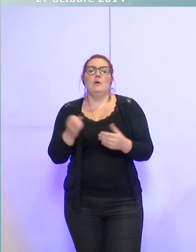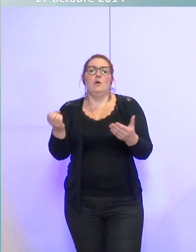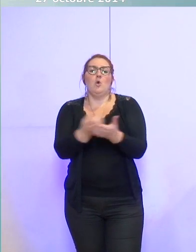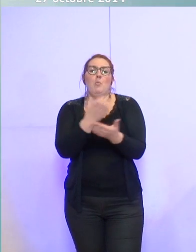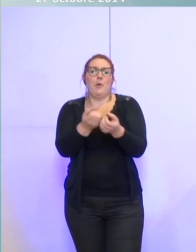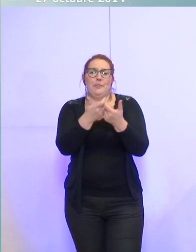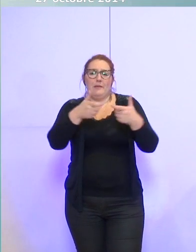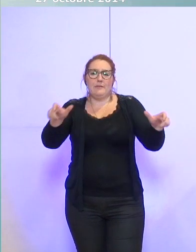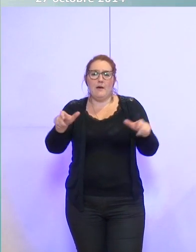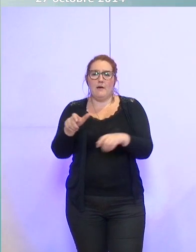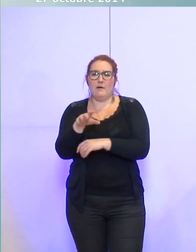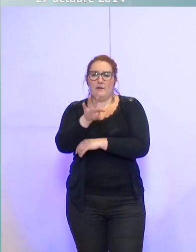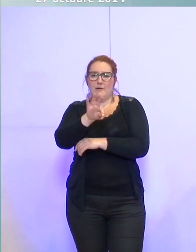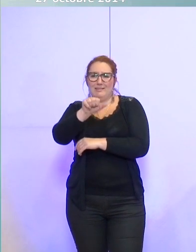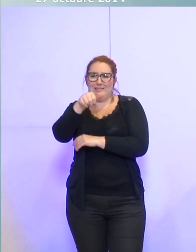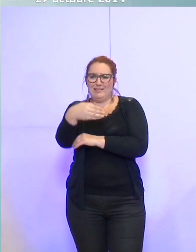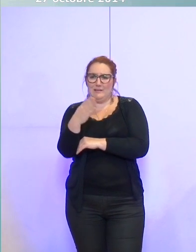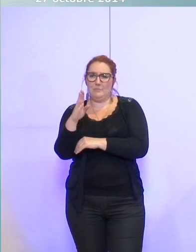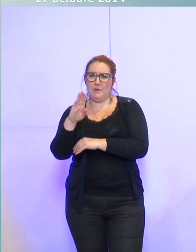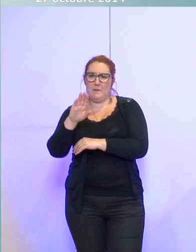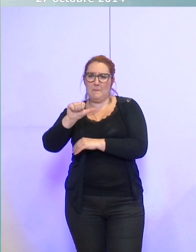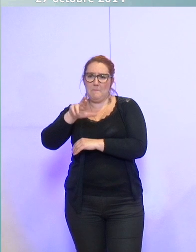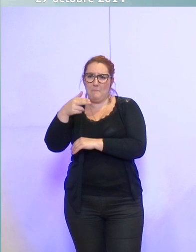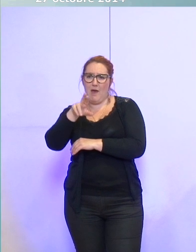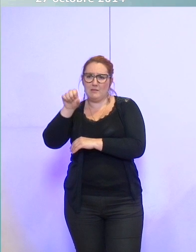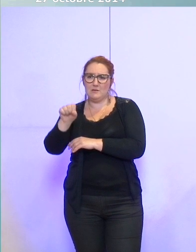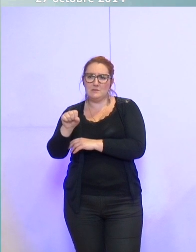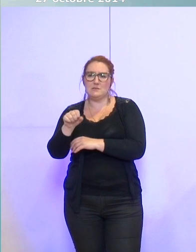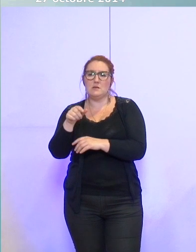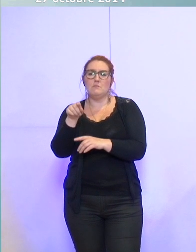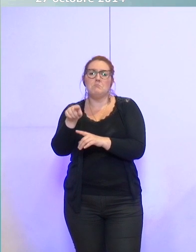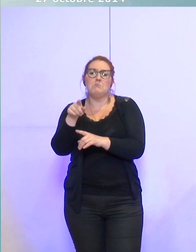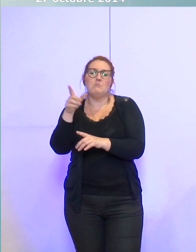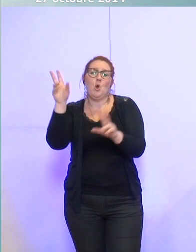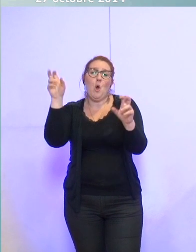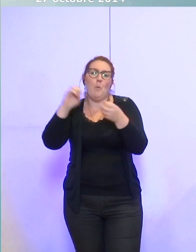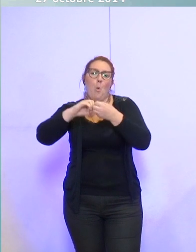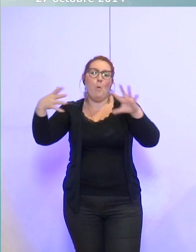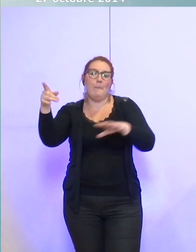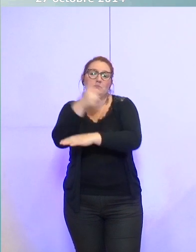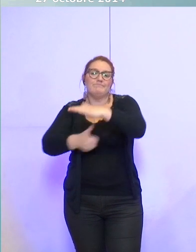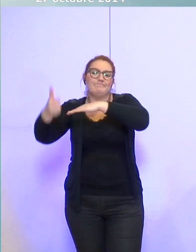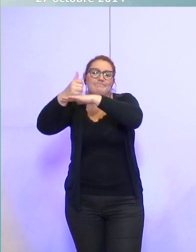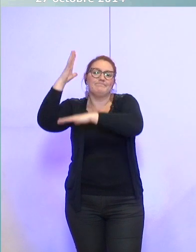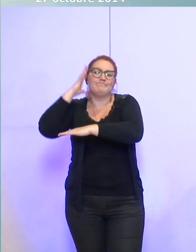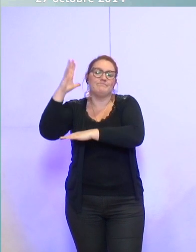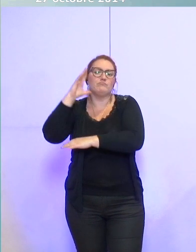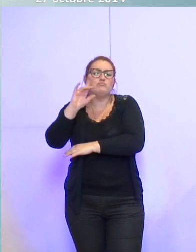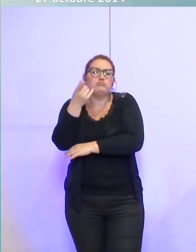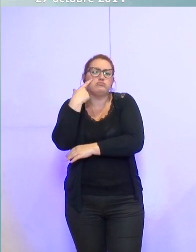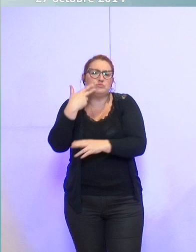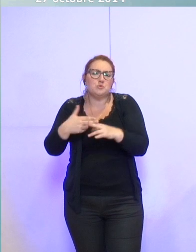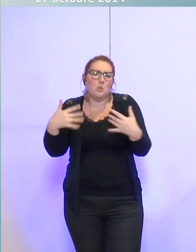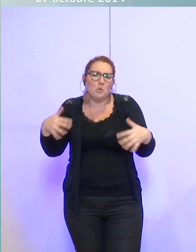Tim Berners-Lee, qui est un nom que vous avez peut-être entendu, hein, c'est un des pères du web, comme on dit, et donc c'est un des grands militants à